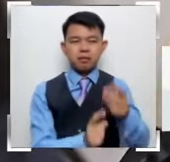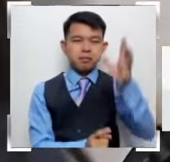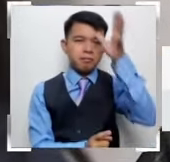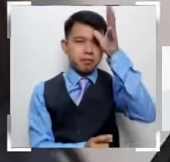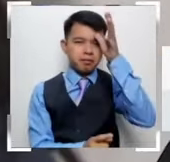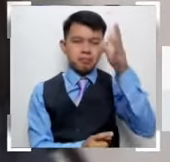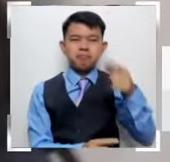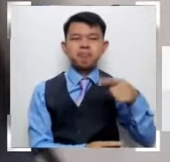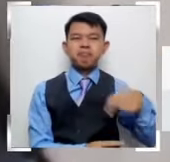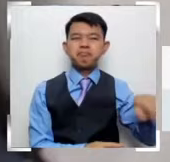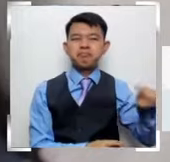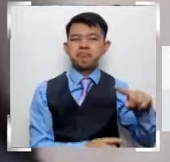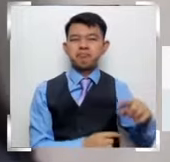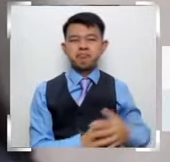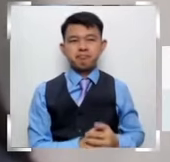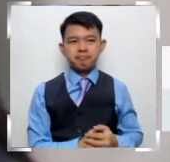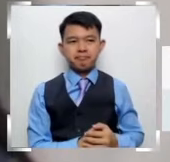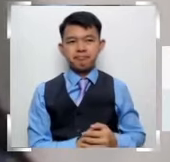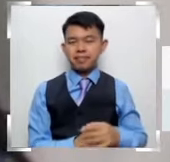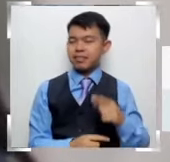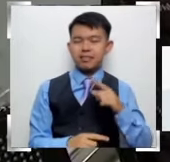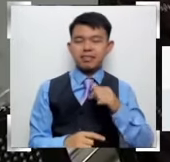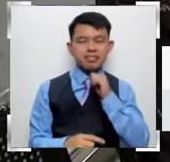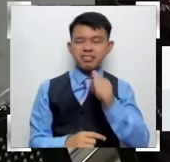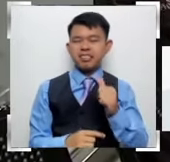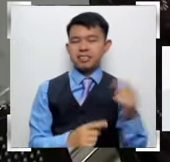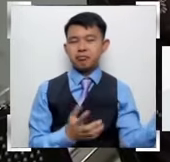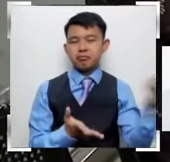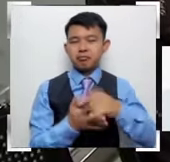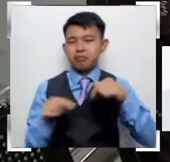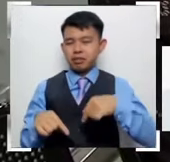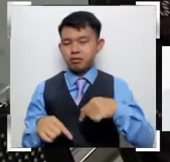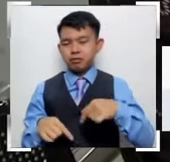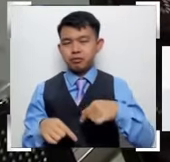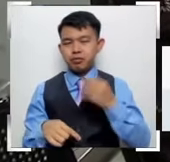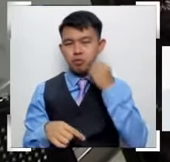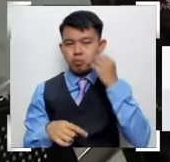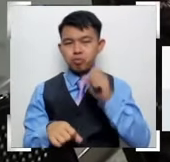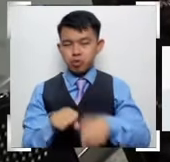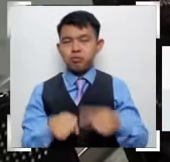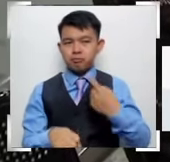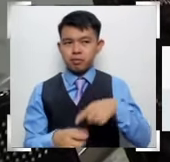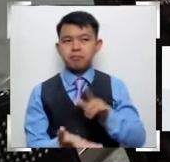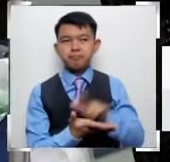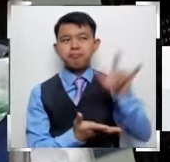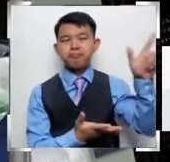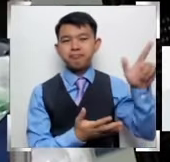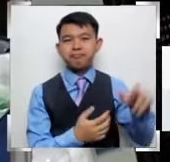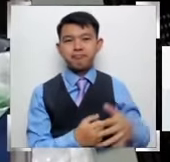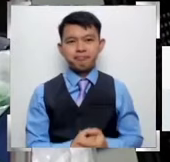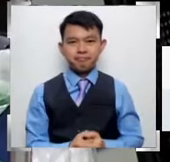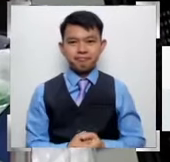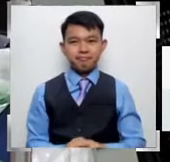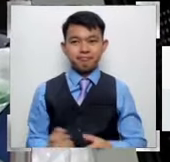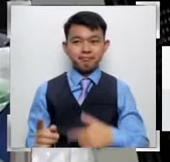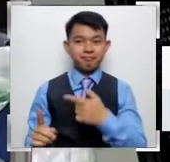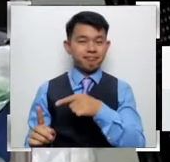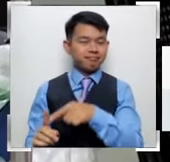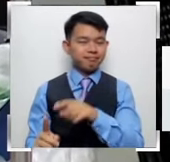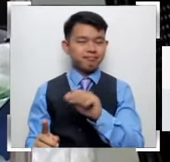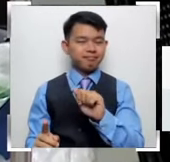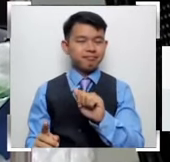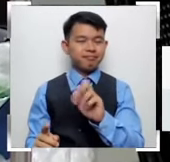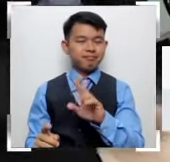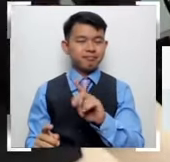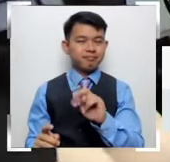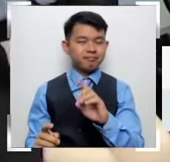Hindi siya umuwi. Kaya pupunta kami doon. Galing naman sa bakasyon sa Thailand si Ardita. Nag-enjoy daw sila sa